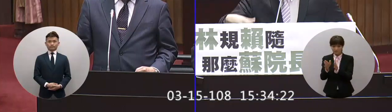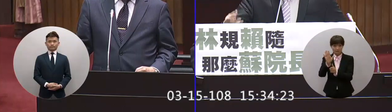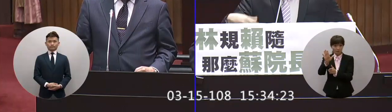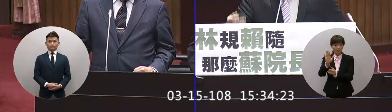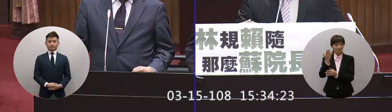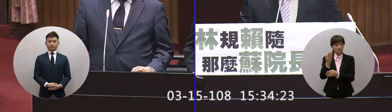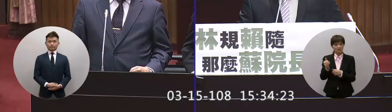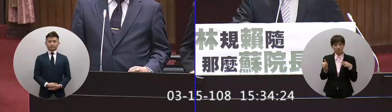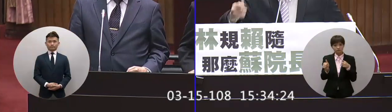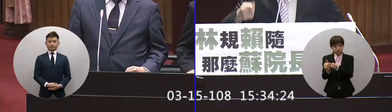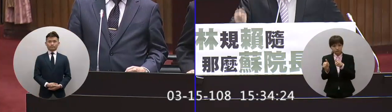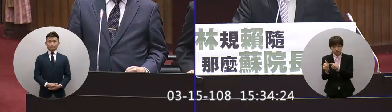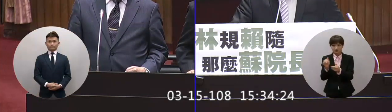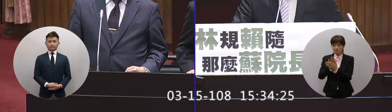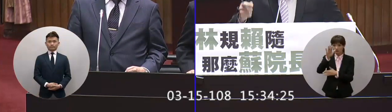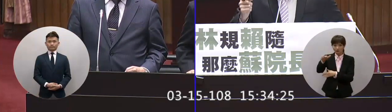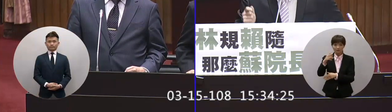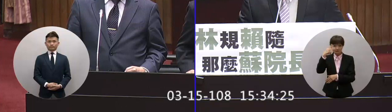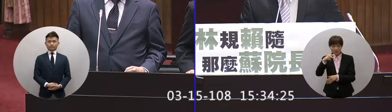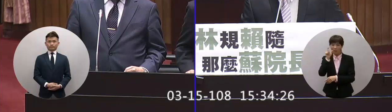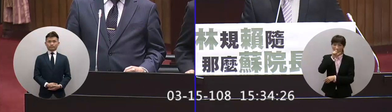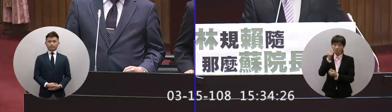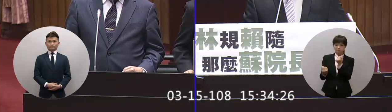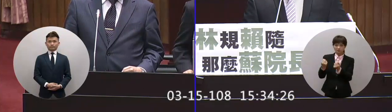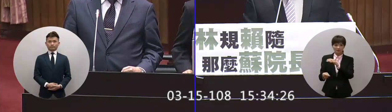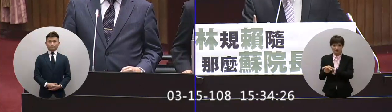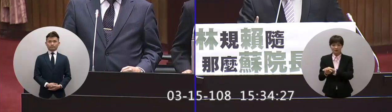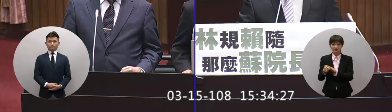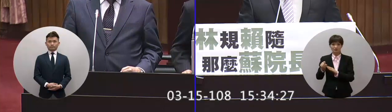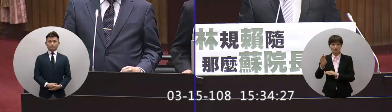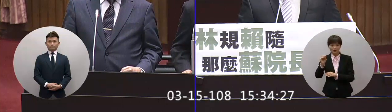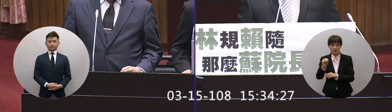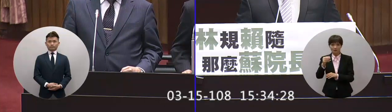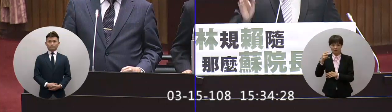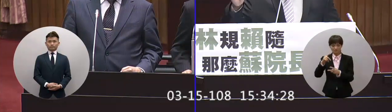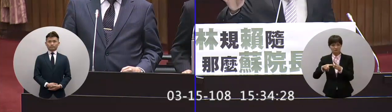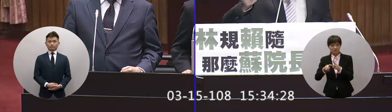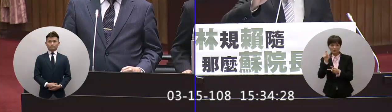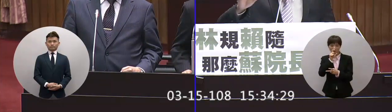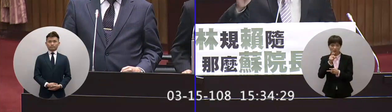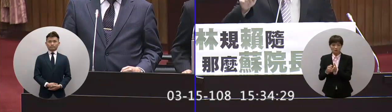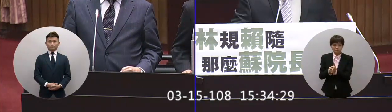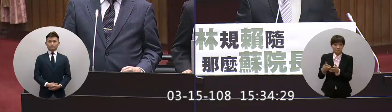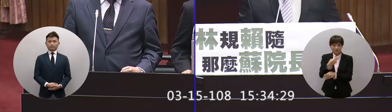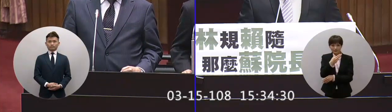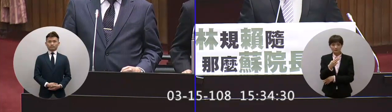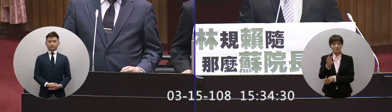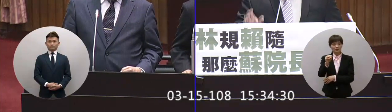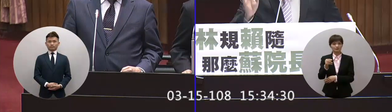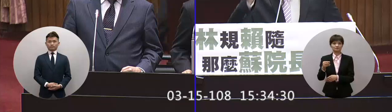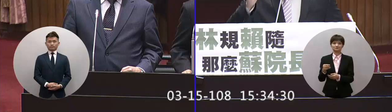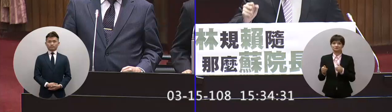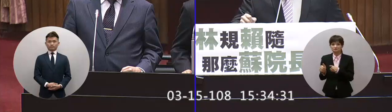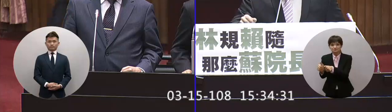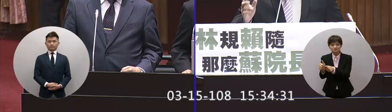啊，他会不会再酒驾，或者说他的酒瘾到底有没有完全戒除？还有一个事情是，现在是用总预算去支应，